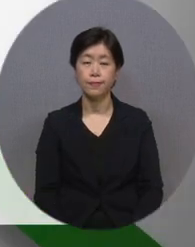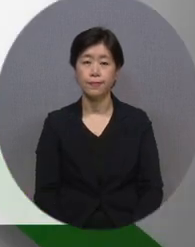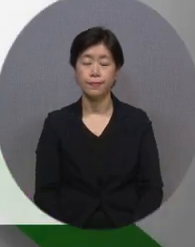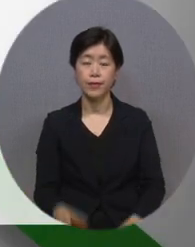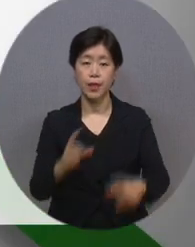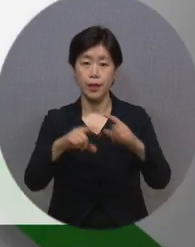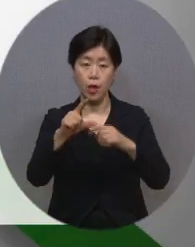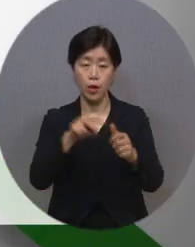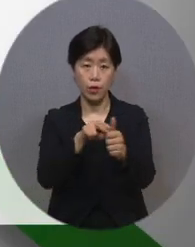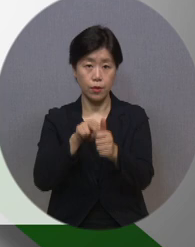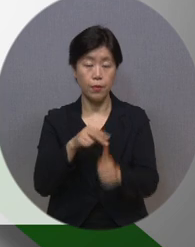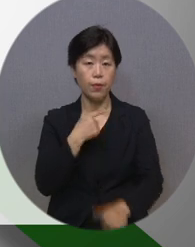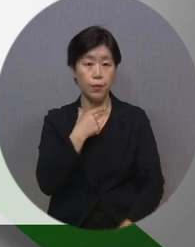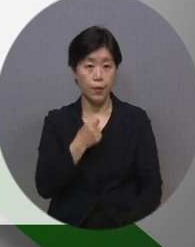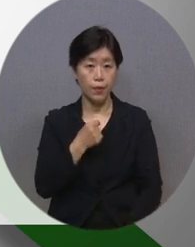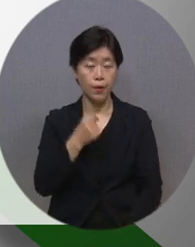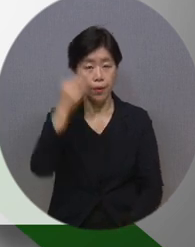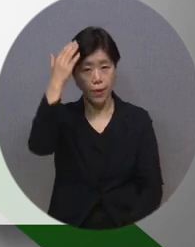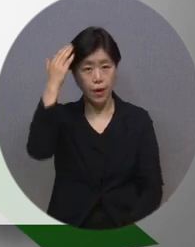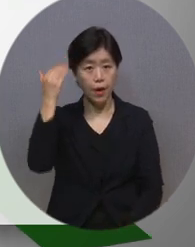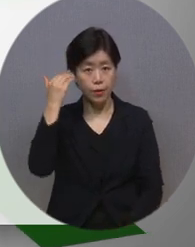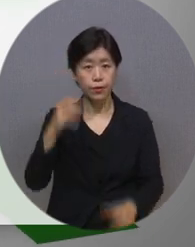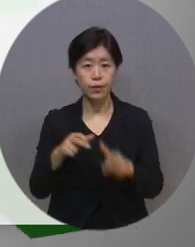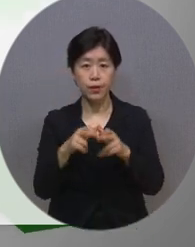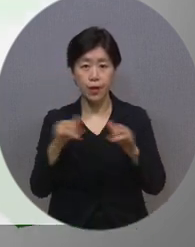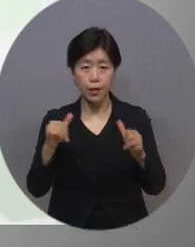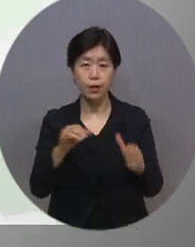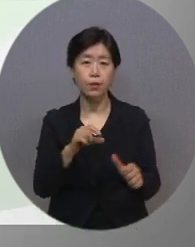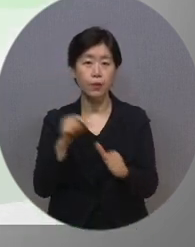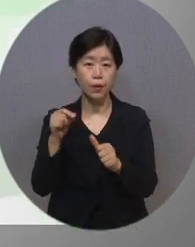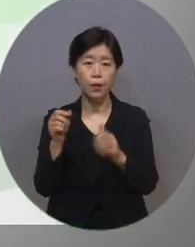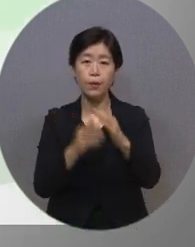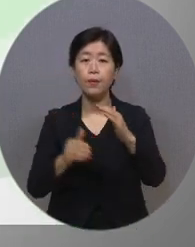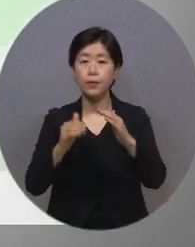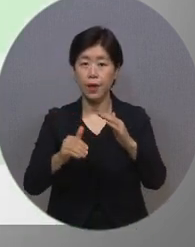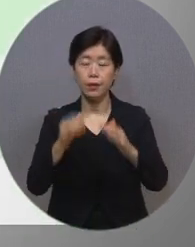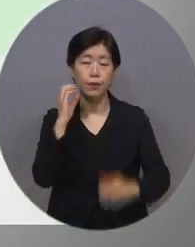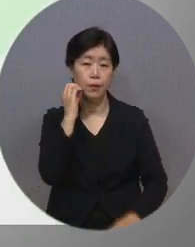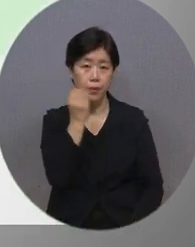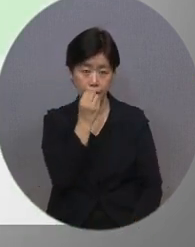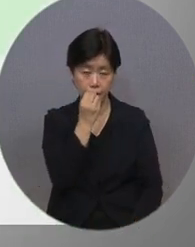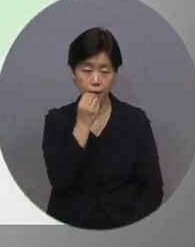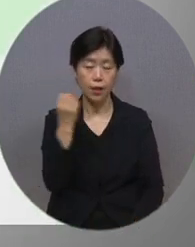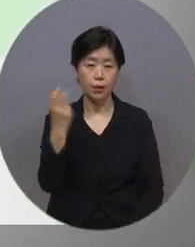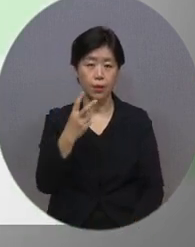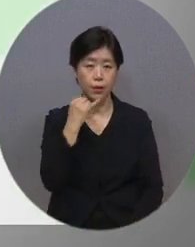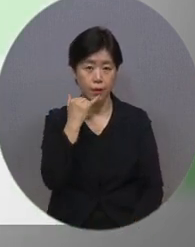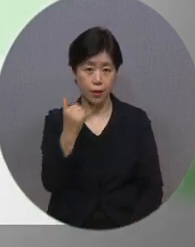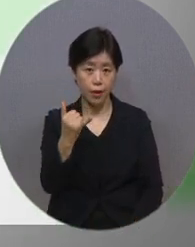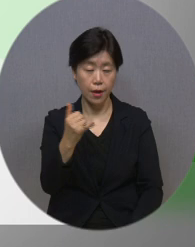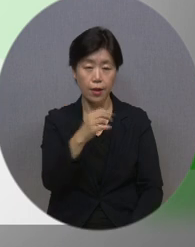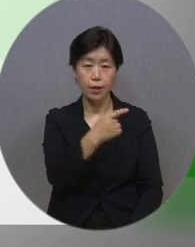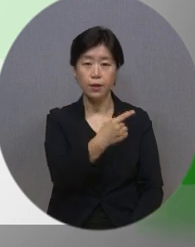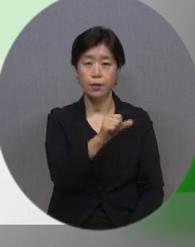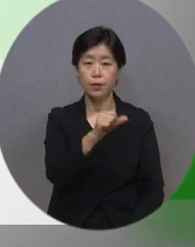더 자세한 입사 지원과 문의사항은 한국장애인고용공단 누리집이나 국번 없이